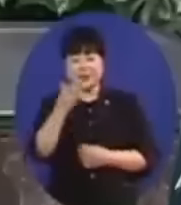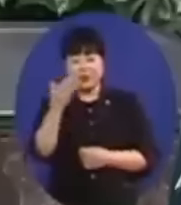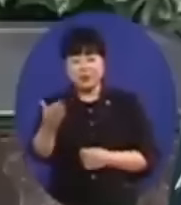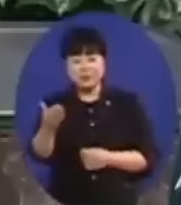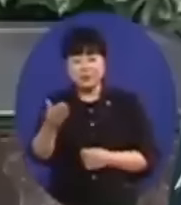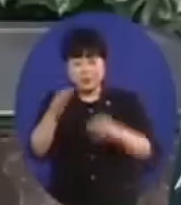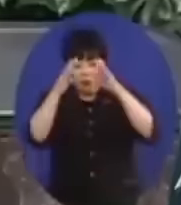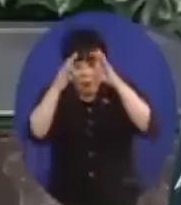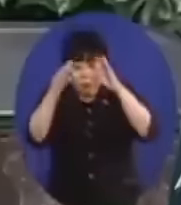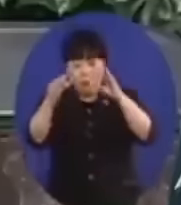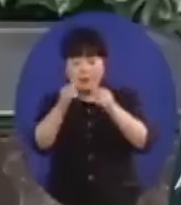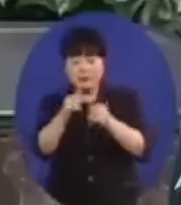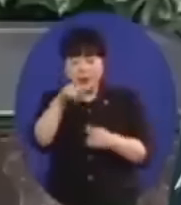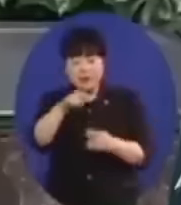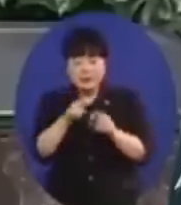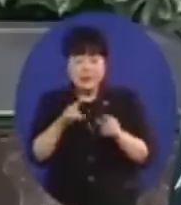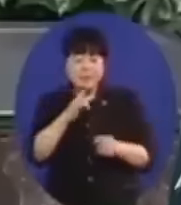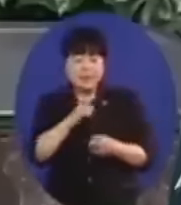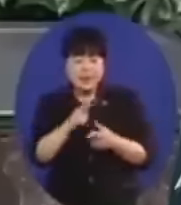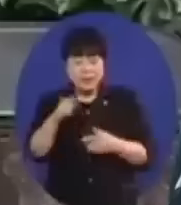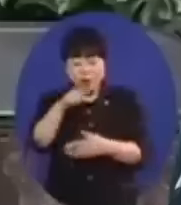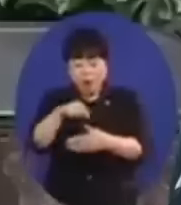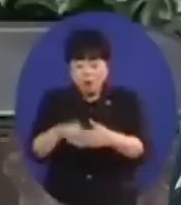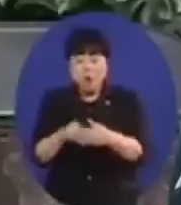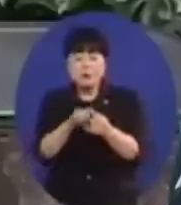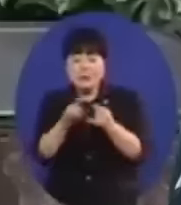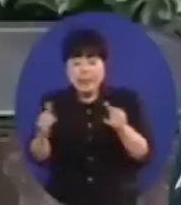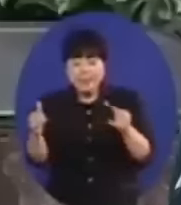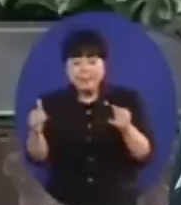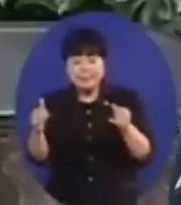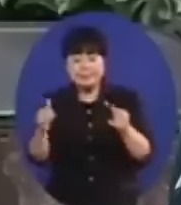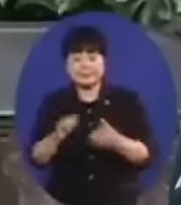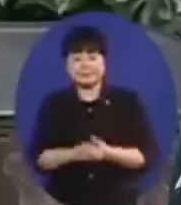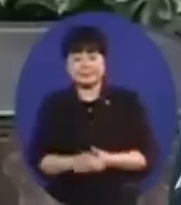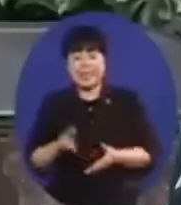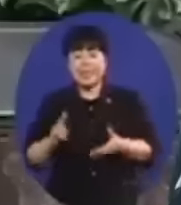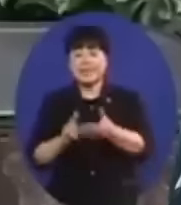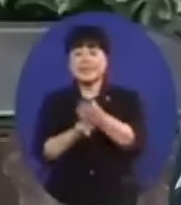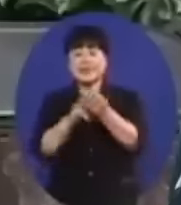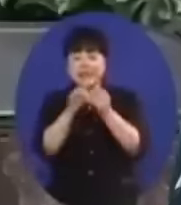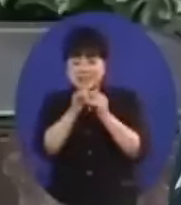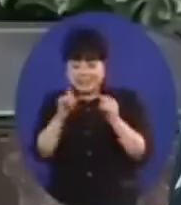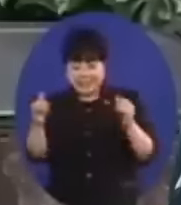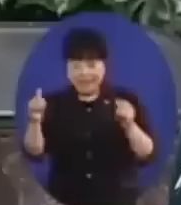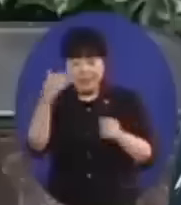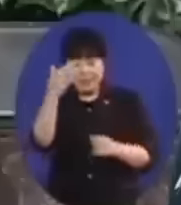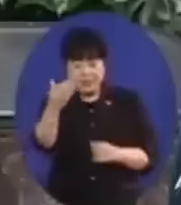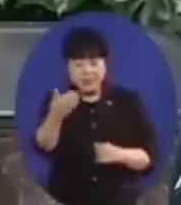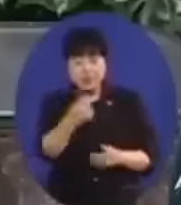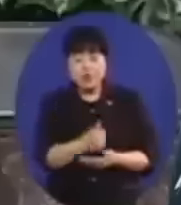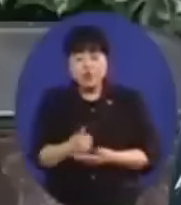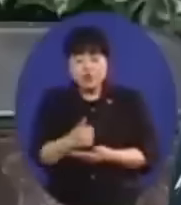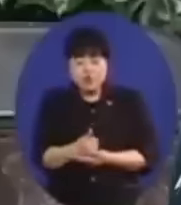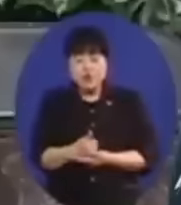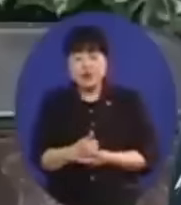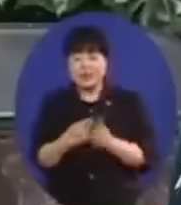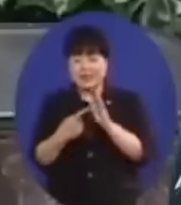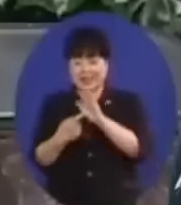여러분은 눈에 보이는 그 사람만 여러분이 아니라 속사람, 기적의 사람이 여러분에게 있는